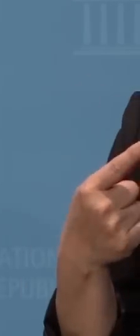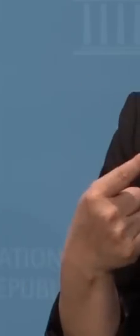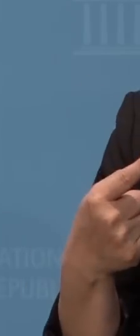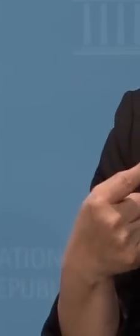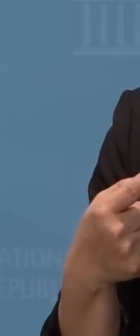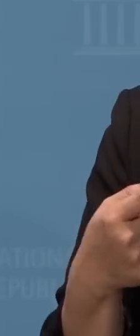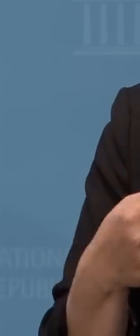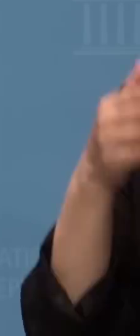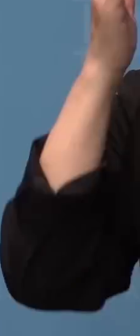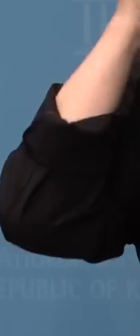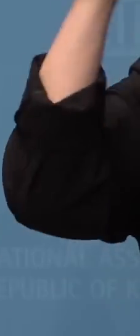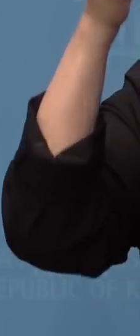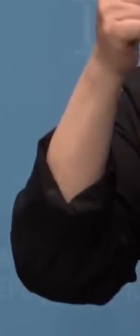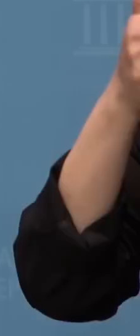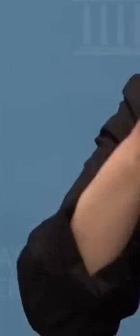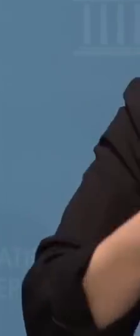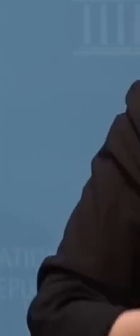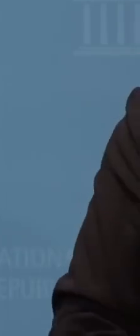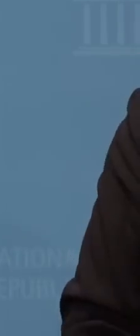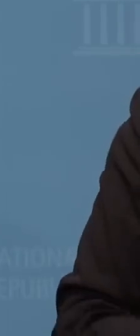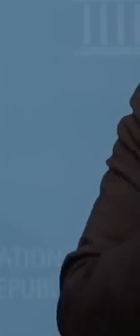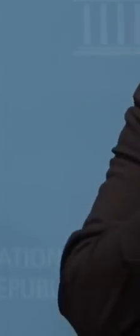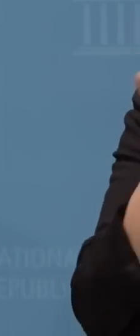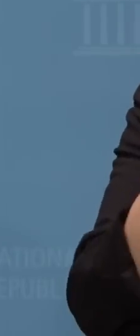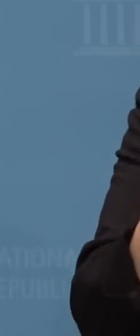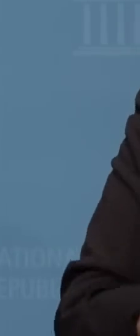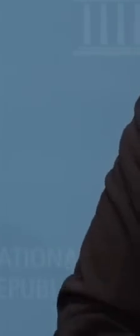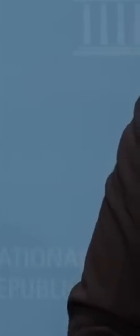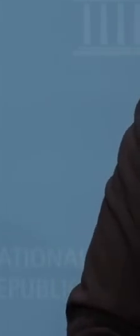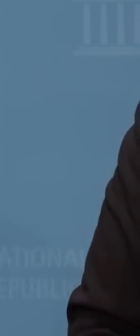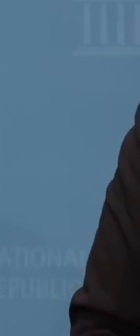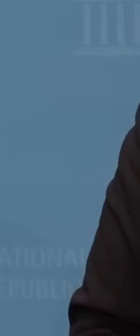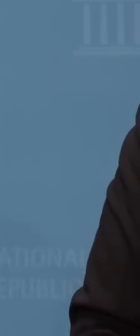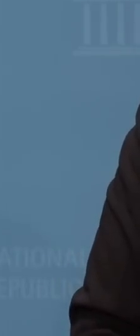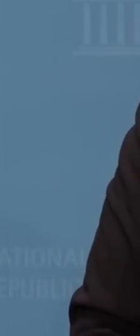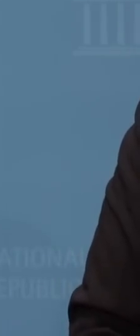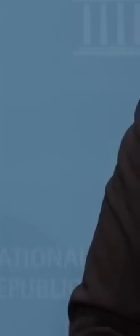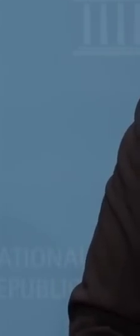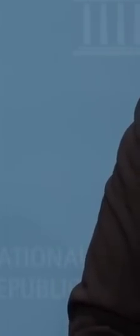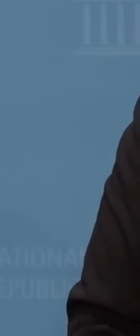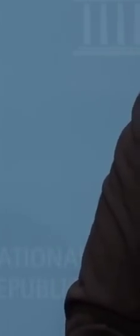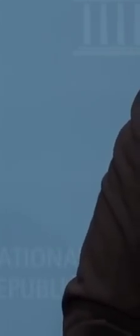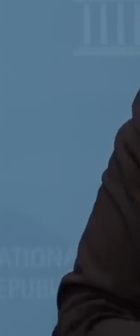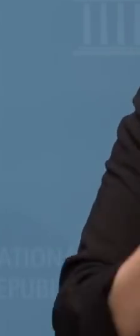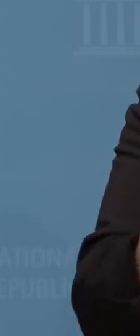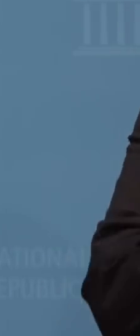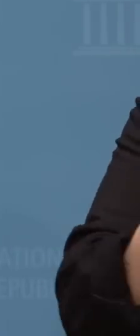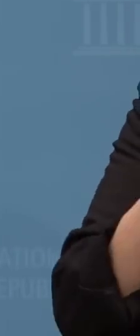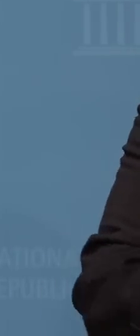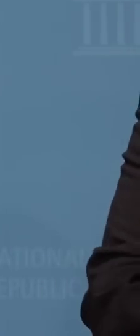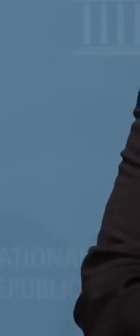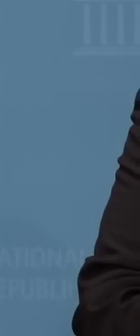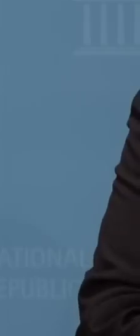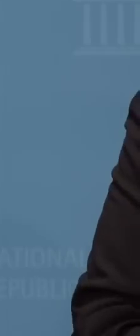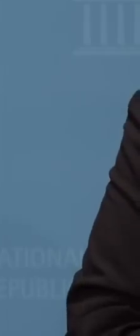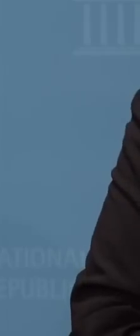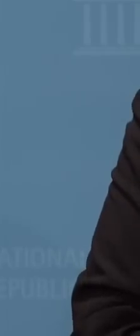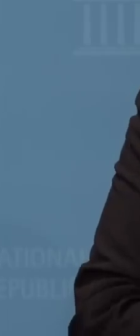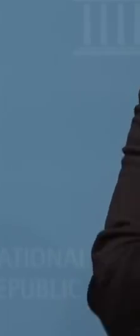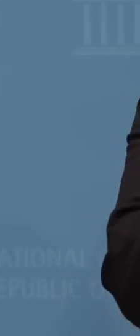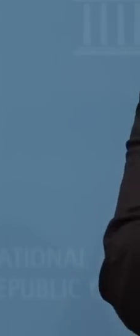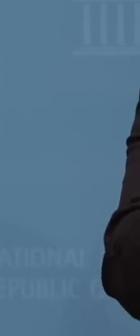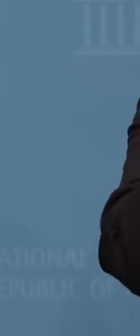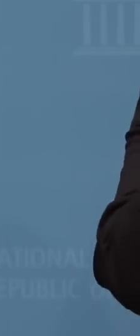대통령의 입을 통해서 두 번 나왔습니다. 저는 이것이 특정 정책에 대한 대통령의 고집뿐만이